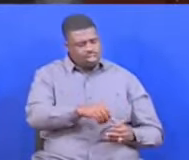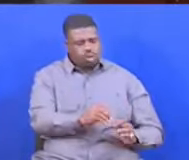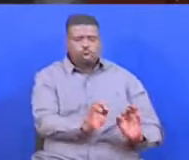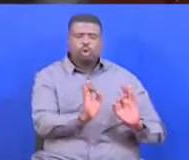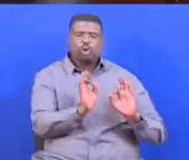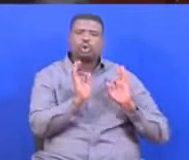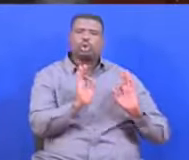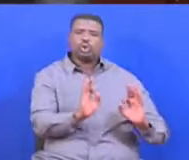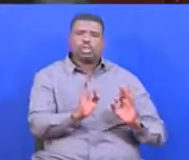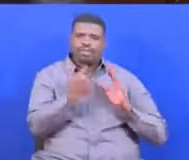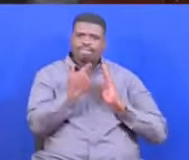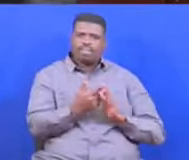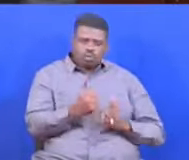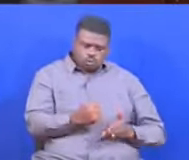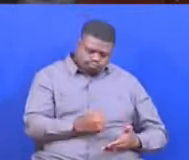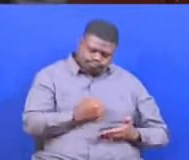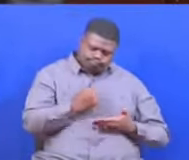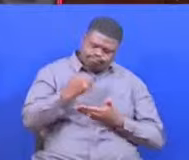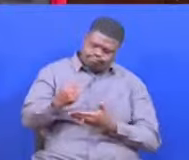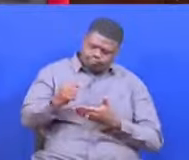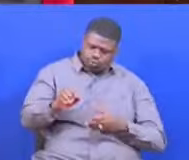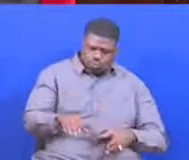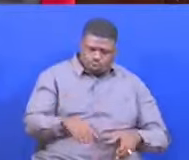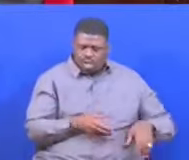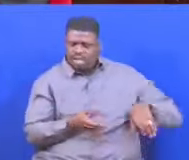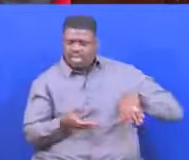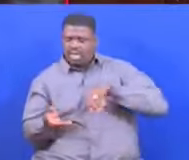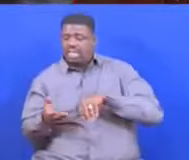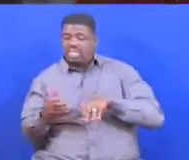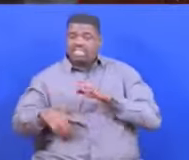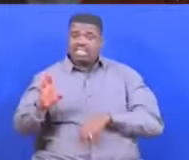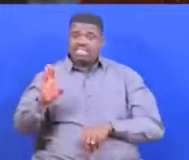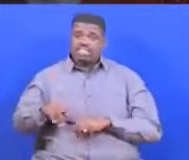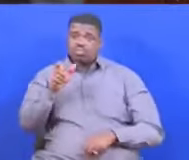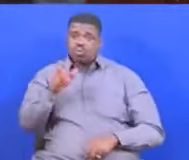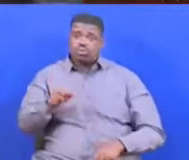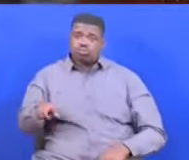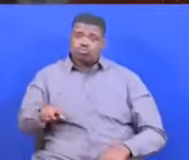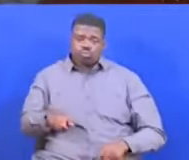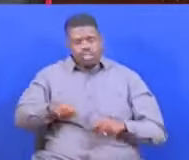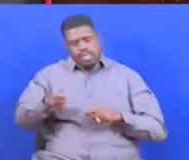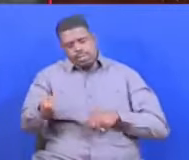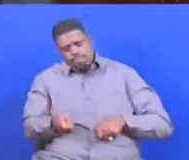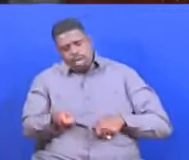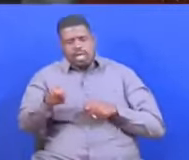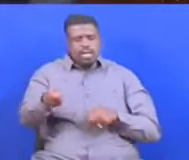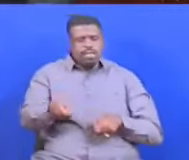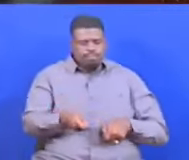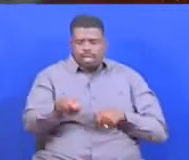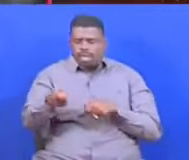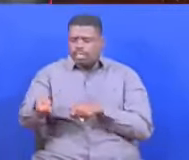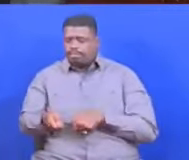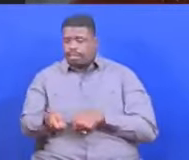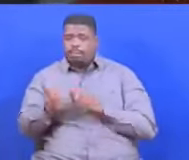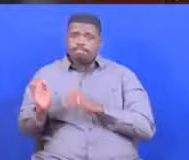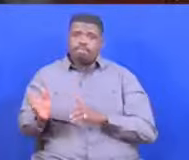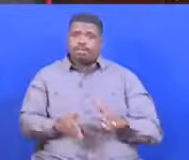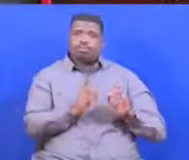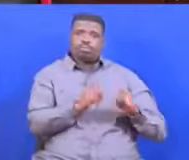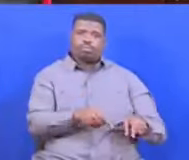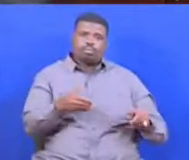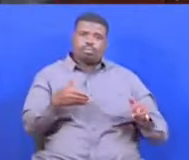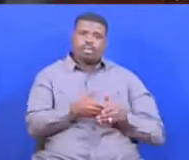Tungewekeza kwenye umwagiliaji zaidi, maana yake wananchi wetu watakwenda kulima kila wakati. Na tuna plan hapa, na tumesema mpaka